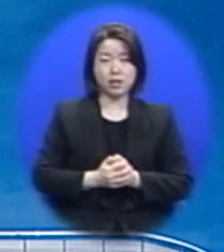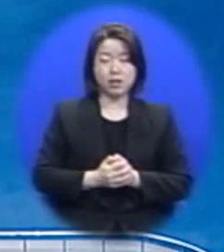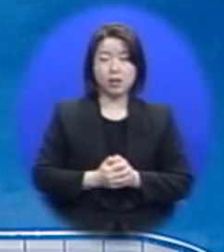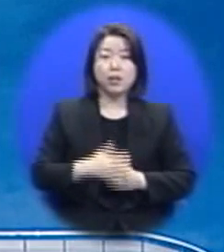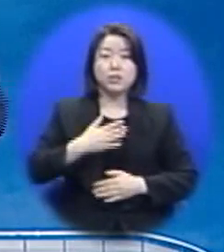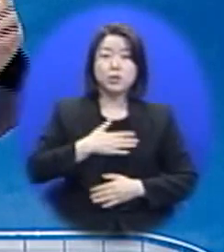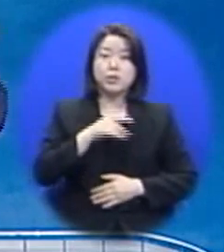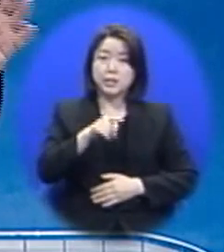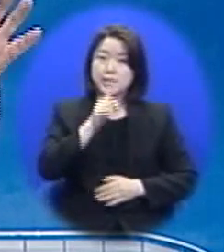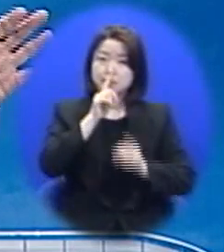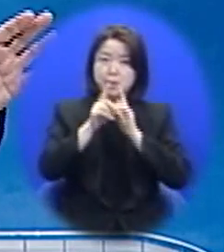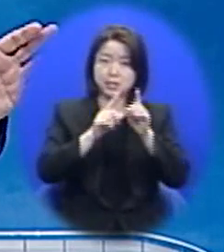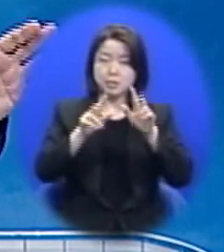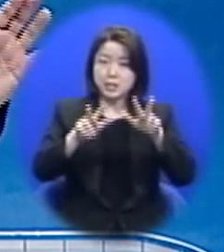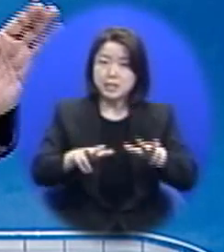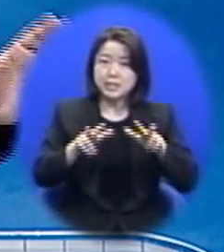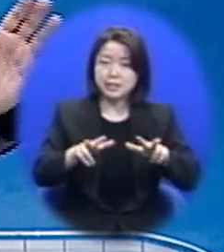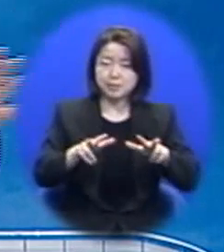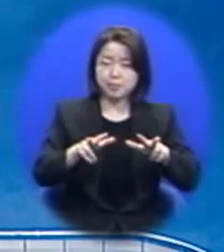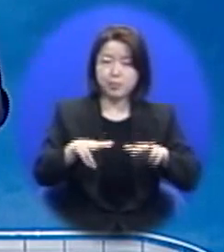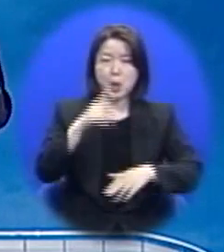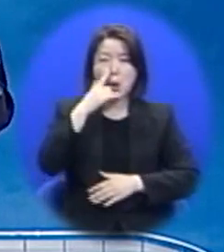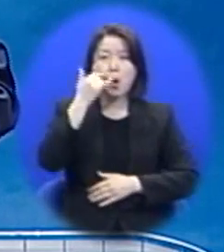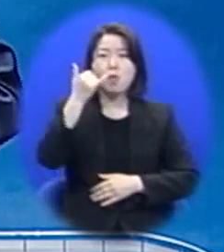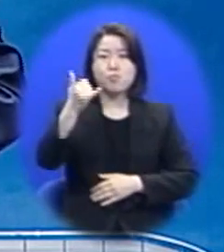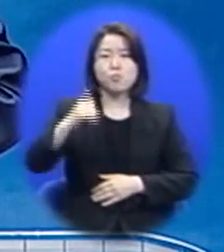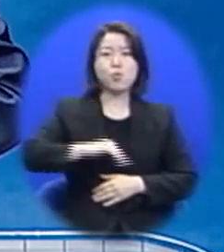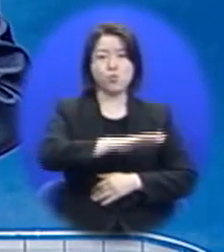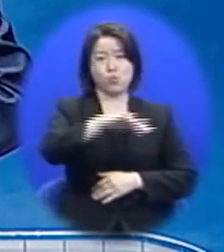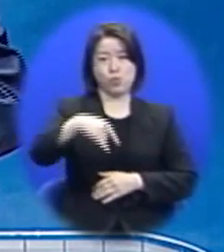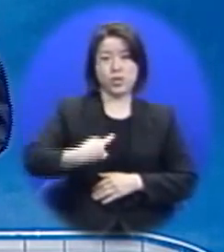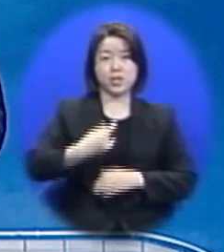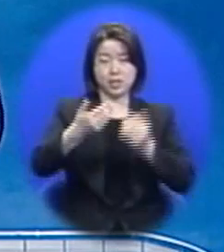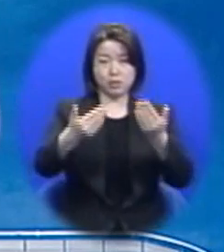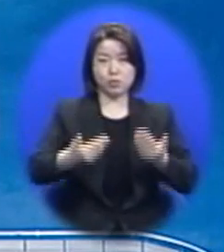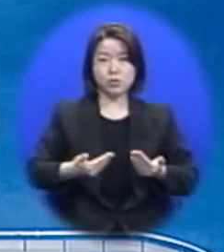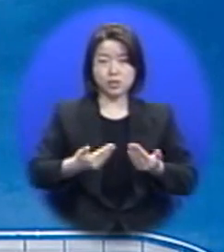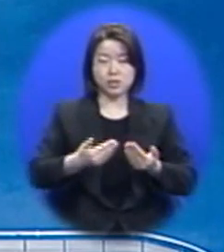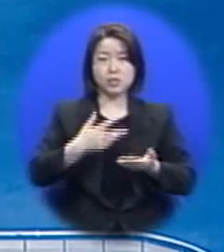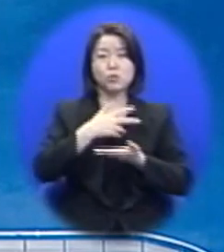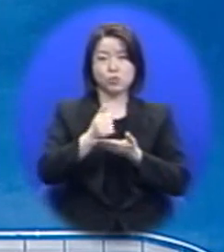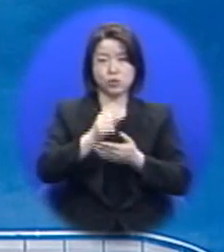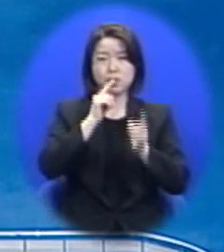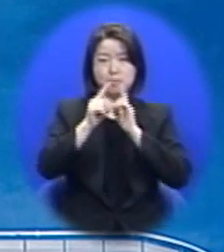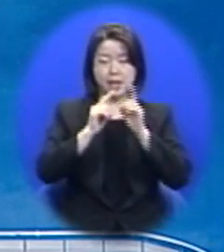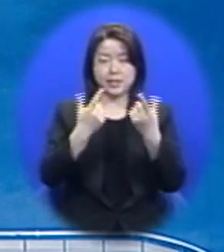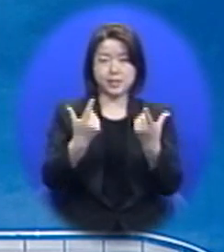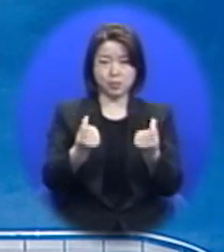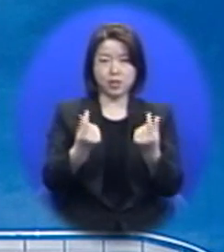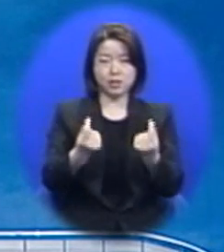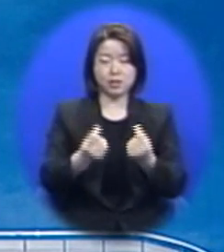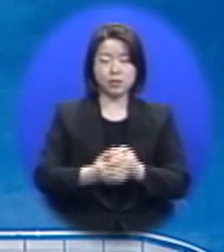말씀이 꼭 지금 현재 부모인 우리들에게 주시는 주님의 말씀 같습니다.